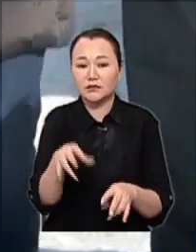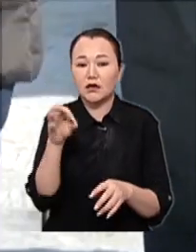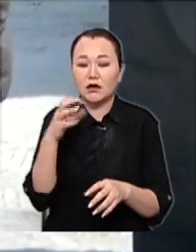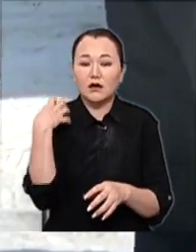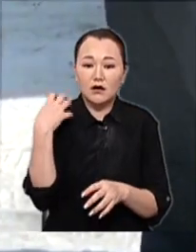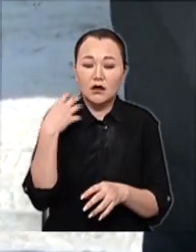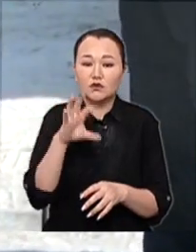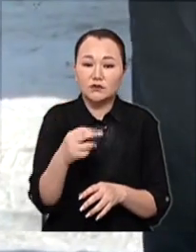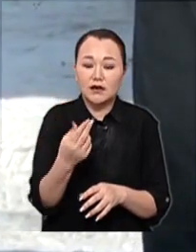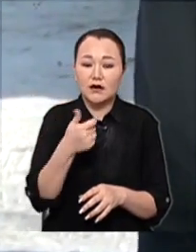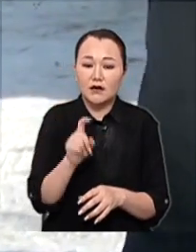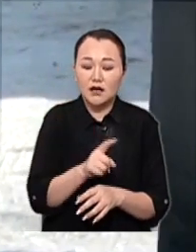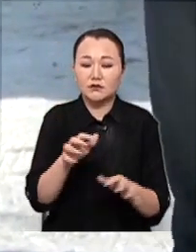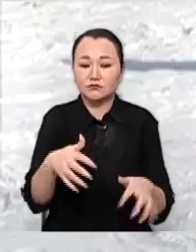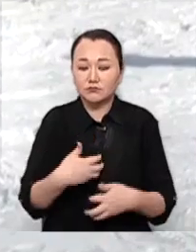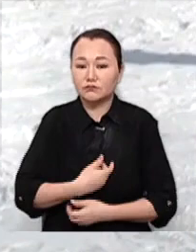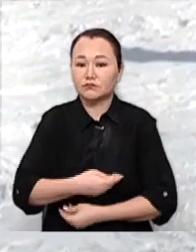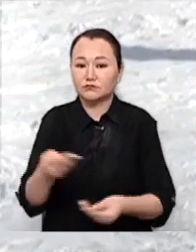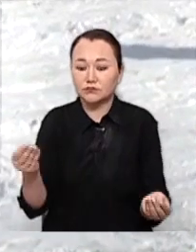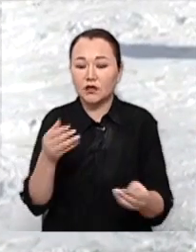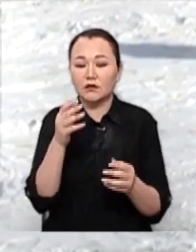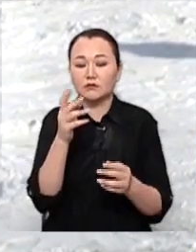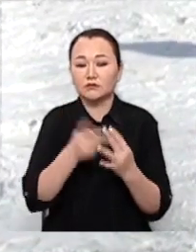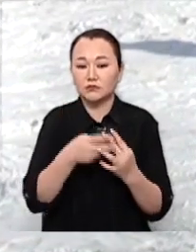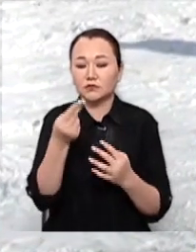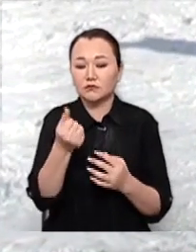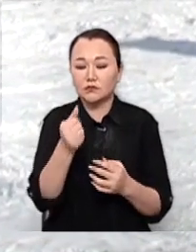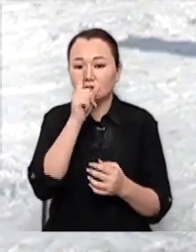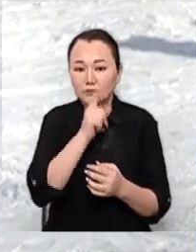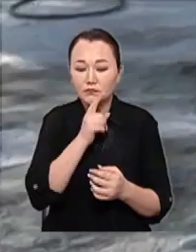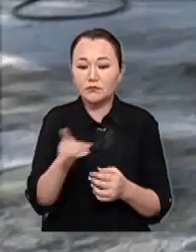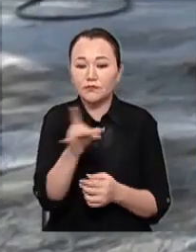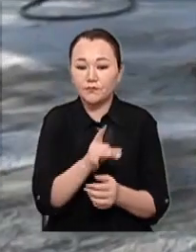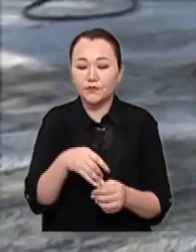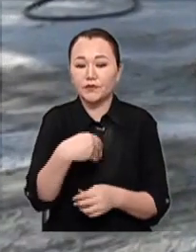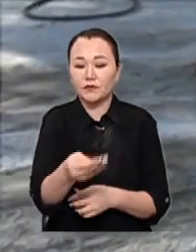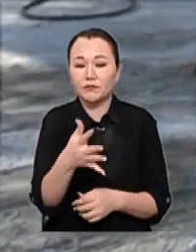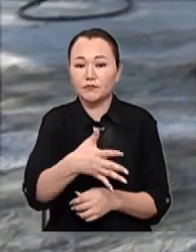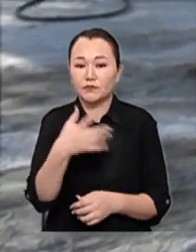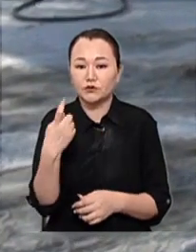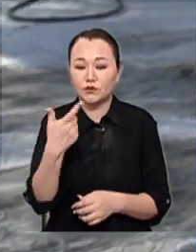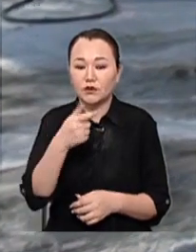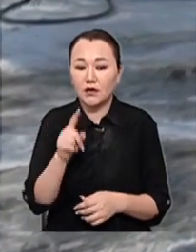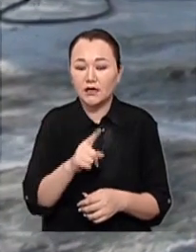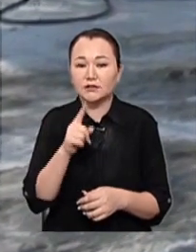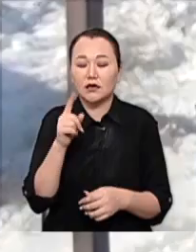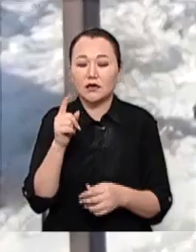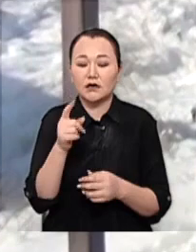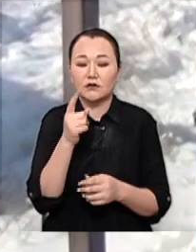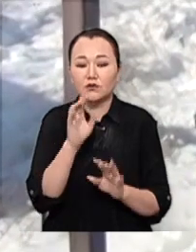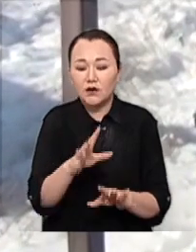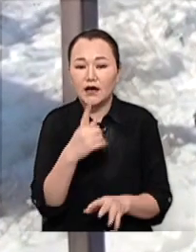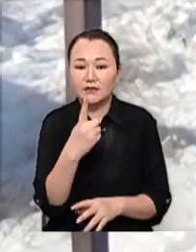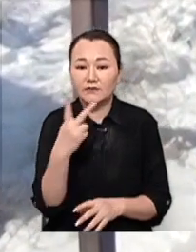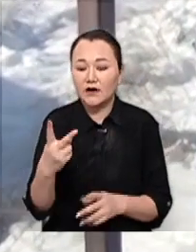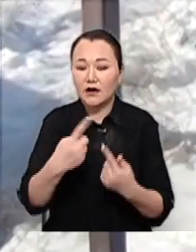билік әлеуметтік газды алалап үлестіреді. Жеңілдетілген бағамен айына аймаққа берілетін 5100 тонна газдың қызығын бірдекілі компания